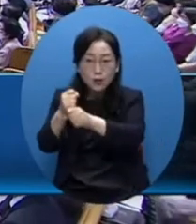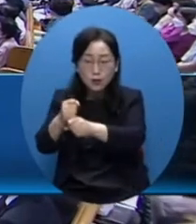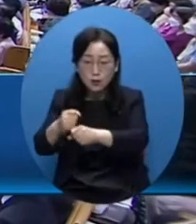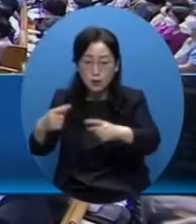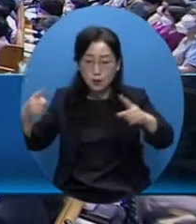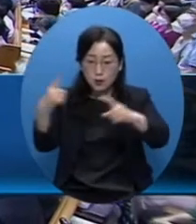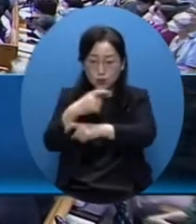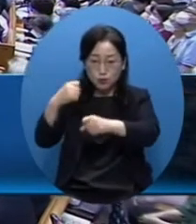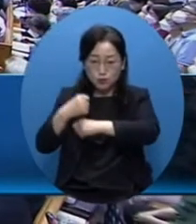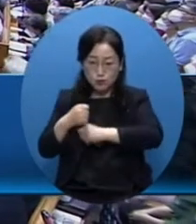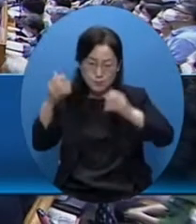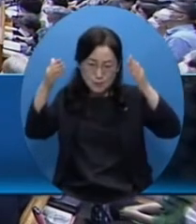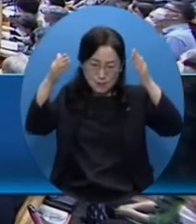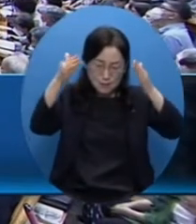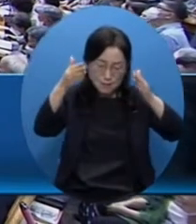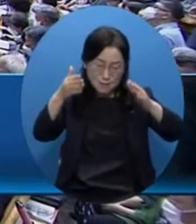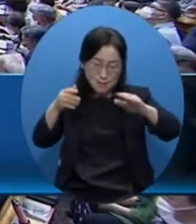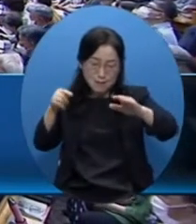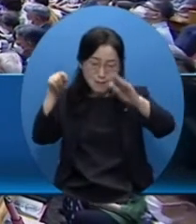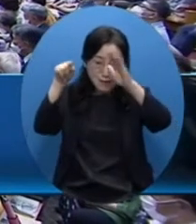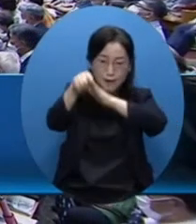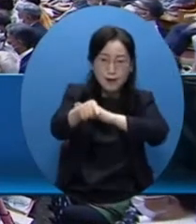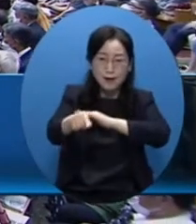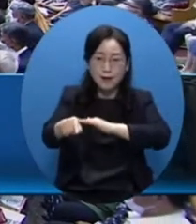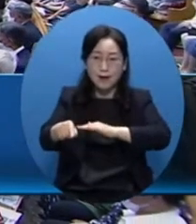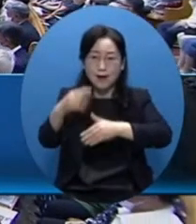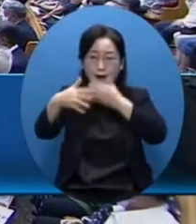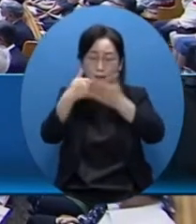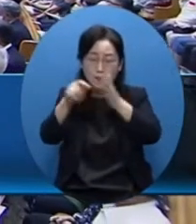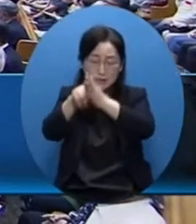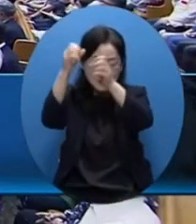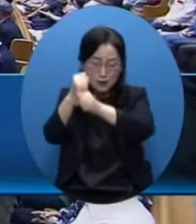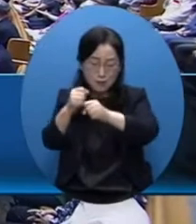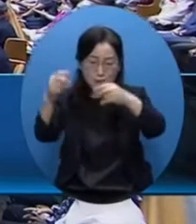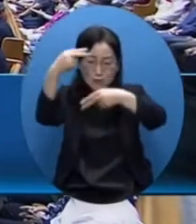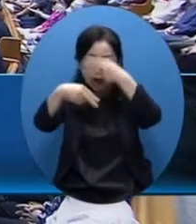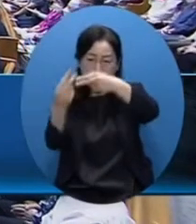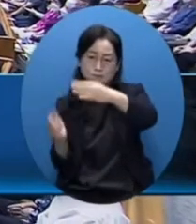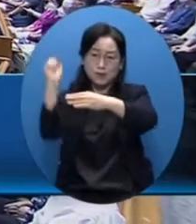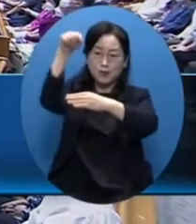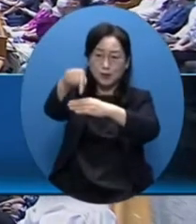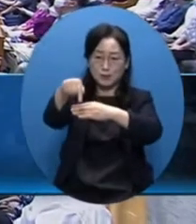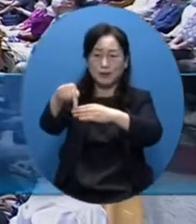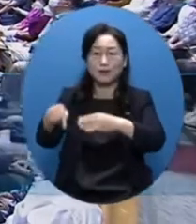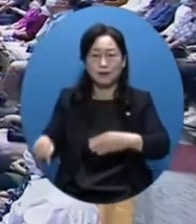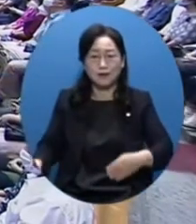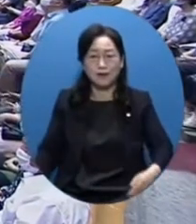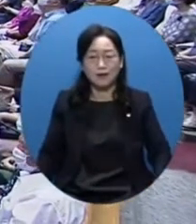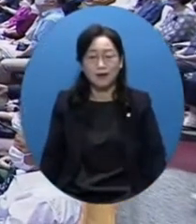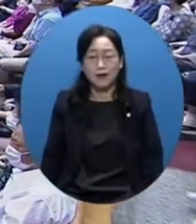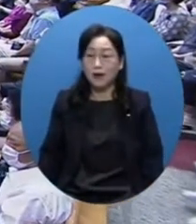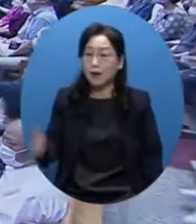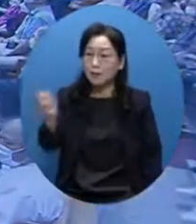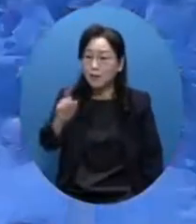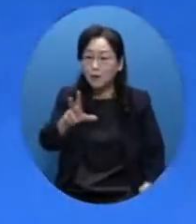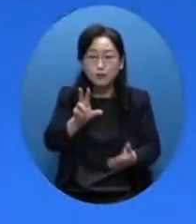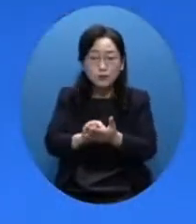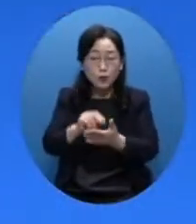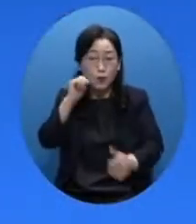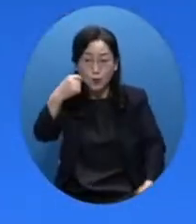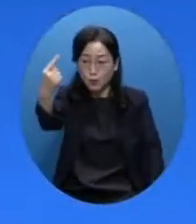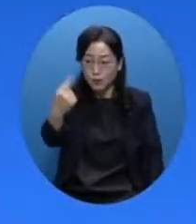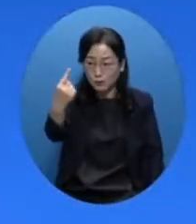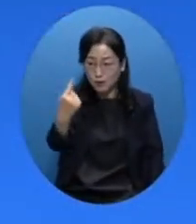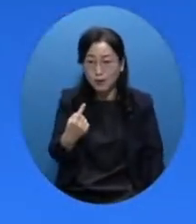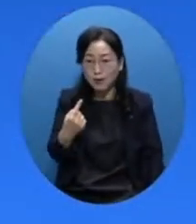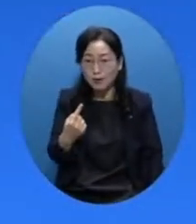향해 달리며 내 하나님을 의지하고 담을 뛰어 넘나 이라 어떠한 문제 어려움이나 변호에